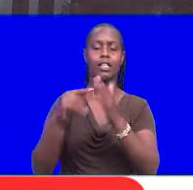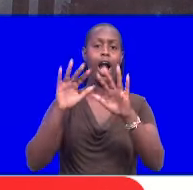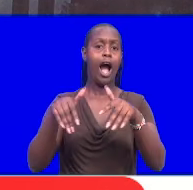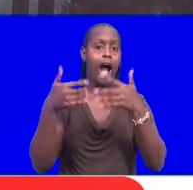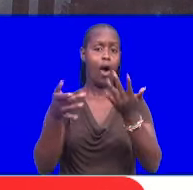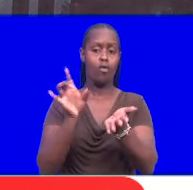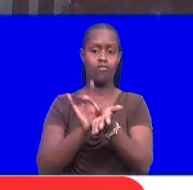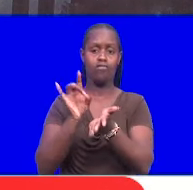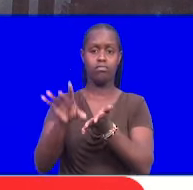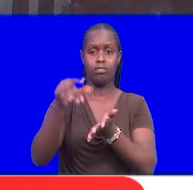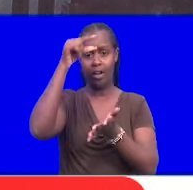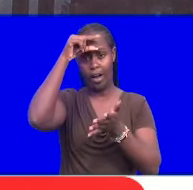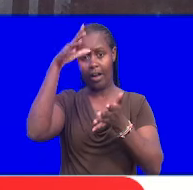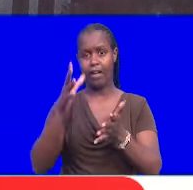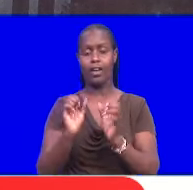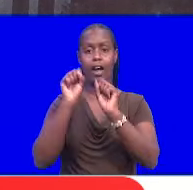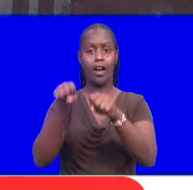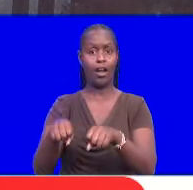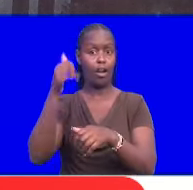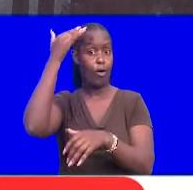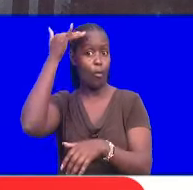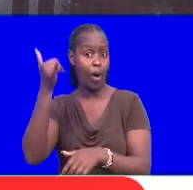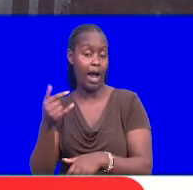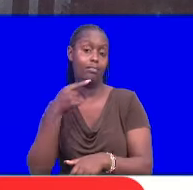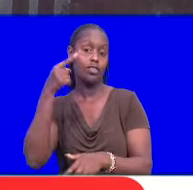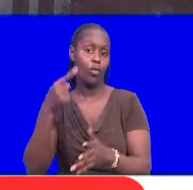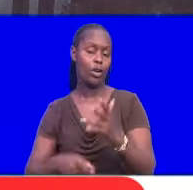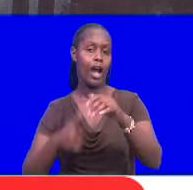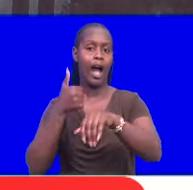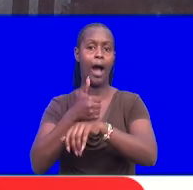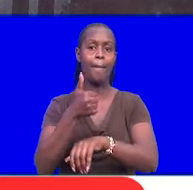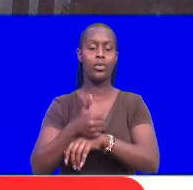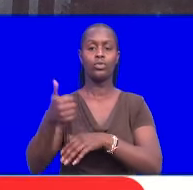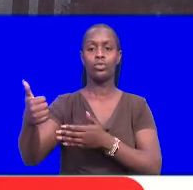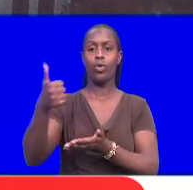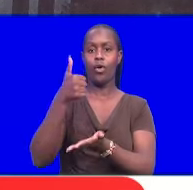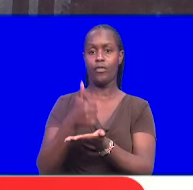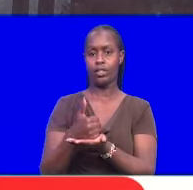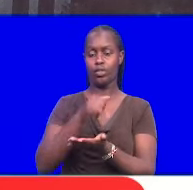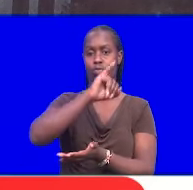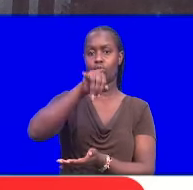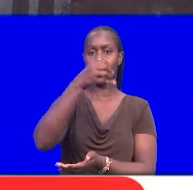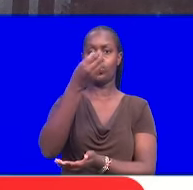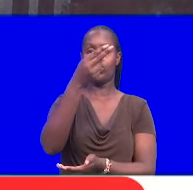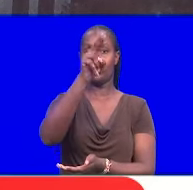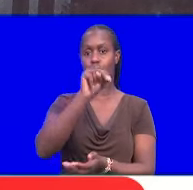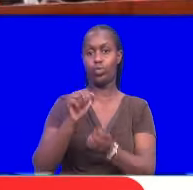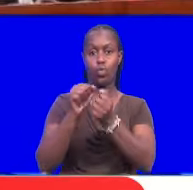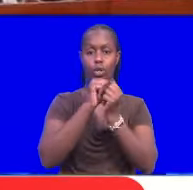Kawira Mwangaza madarakani kwa madai ya kutumia afisi yake visivyo. John Java Kiania